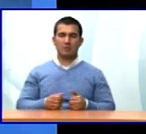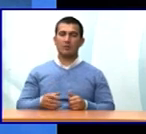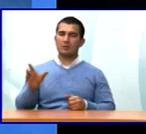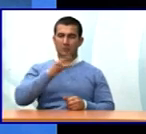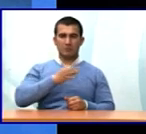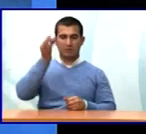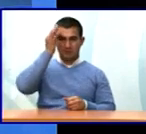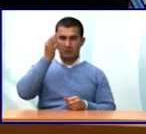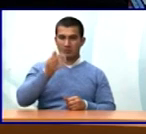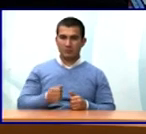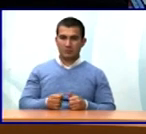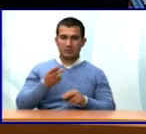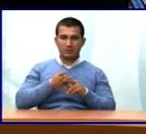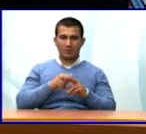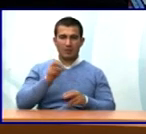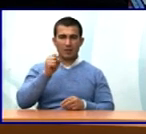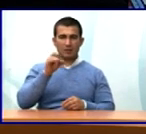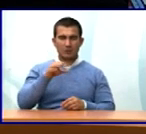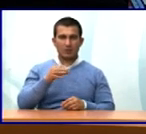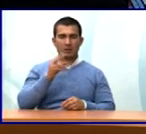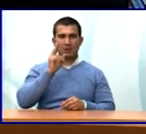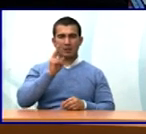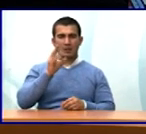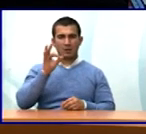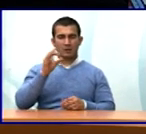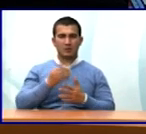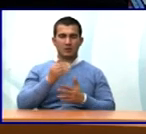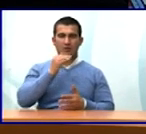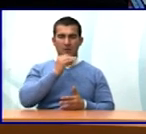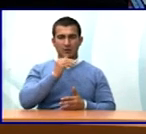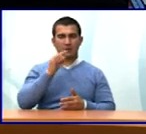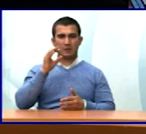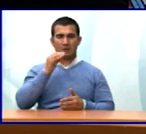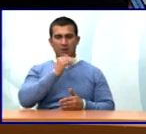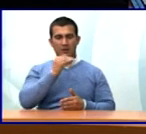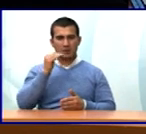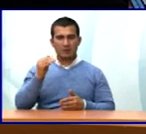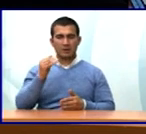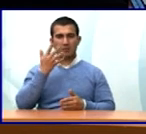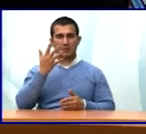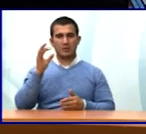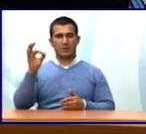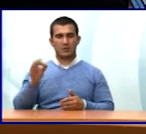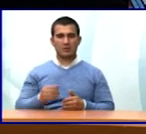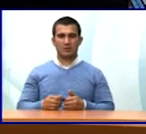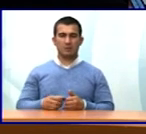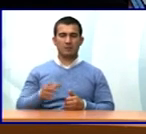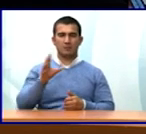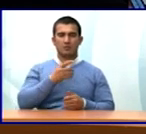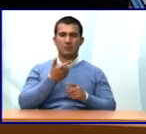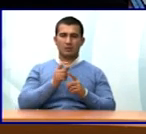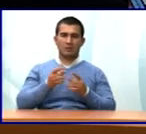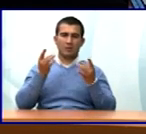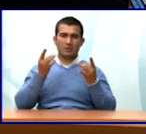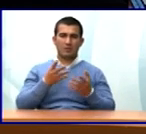Yodingizda qoldi, ya'ni azot, kaliy oksid va fosfor 5 oksid bu asosiy oddiy va